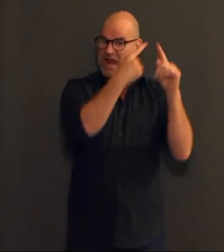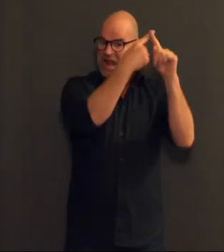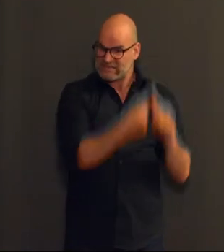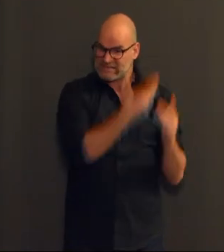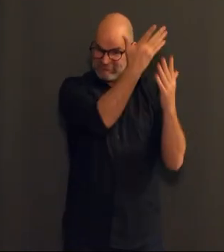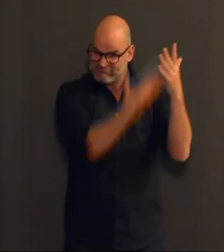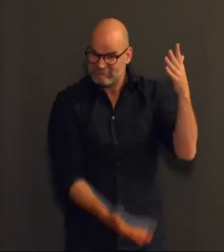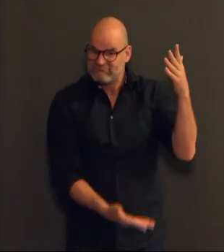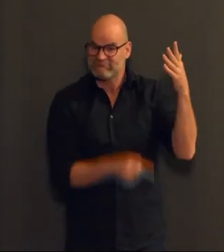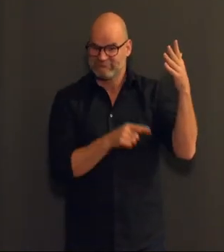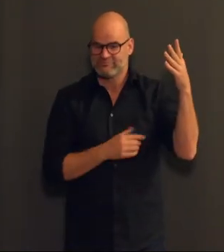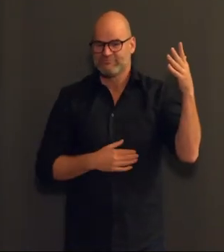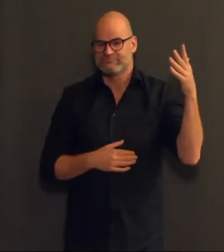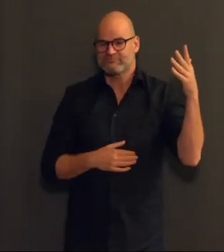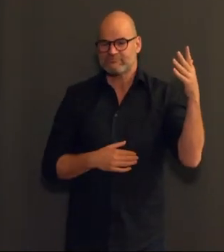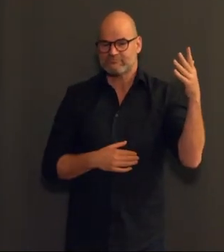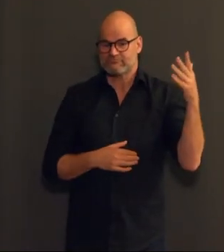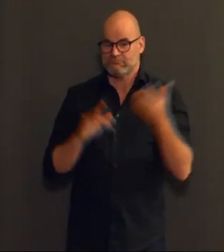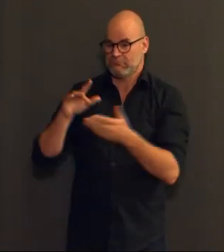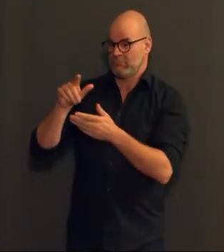niet komen opdagen voor hun vaccin.